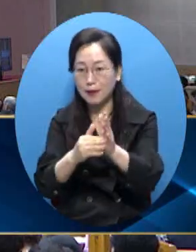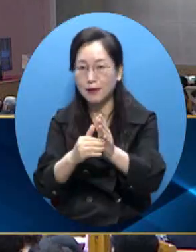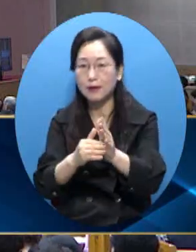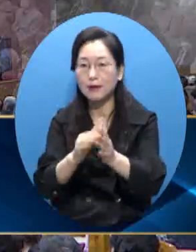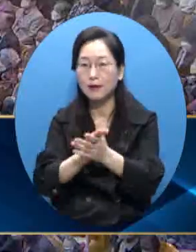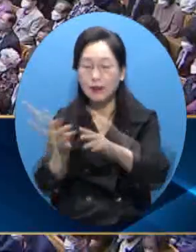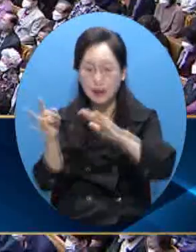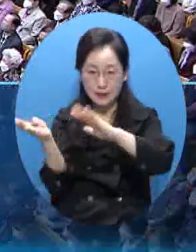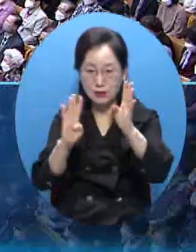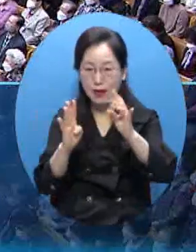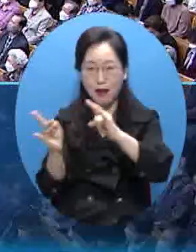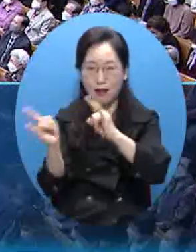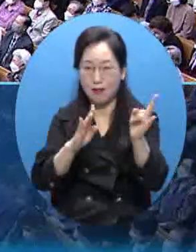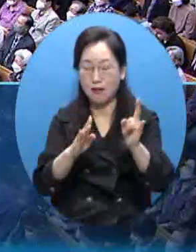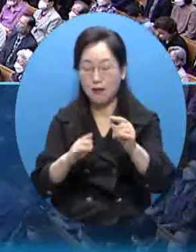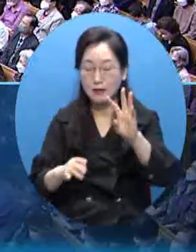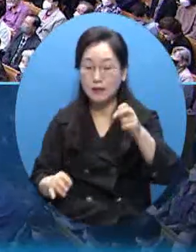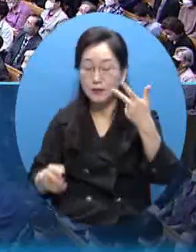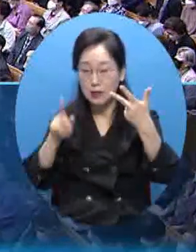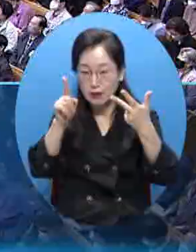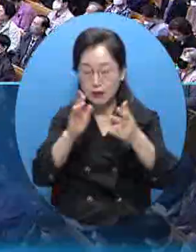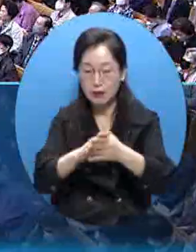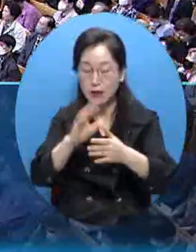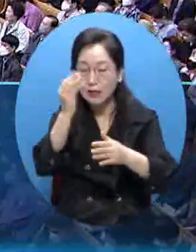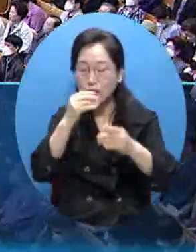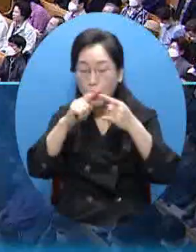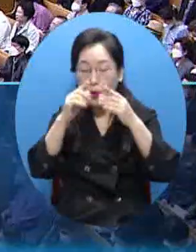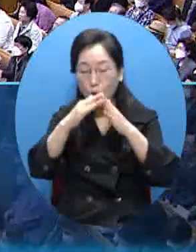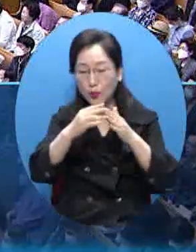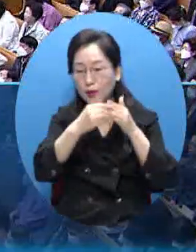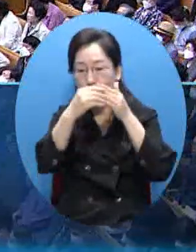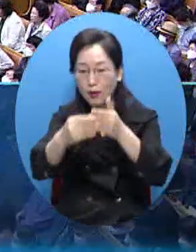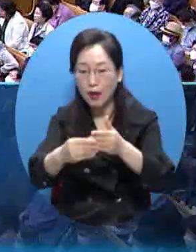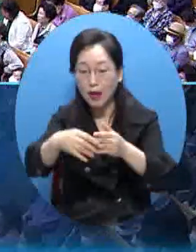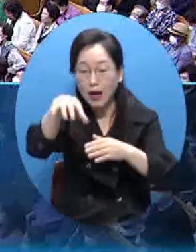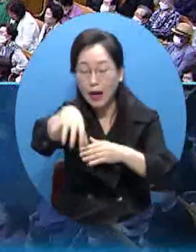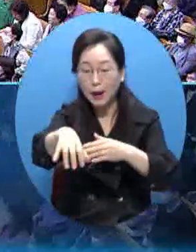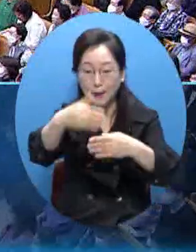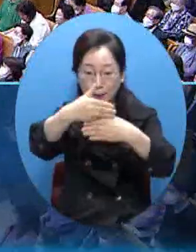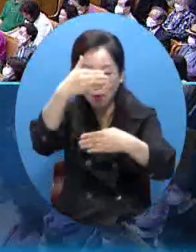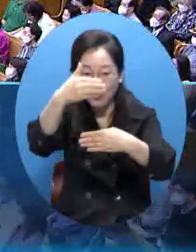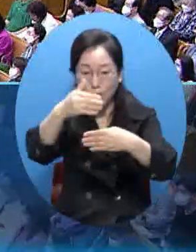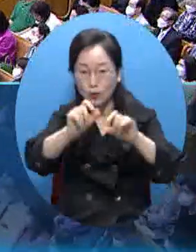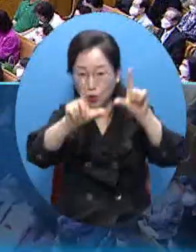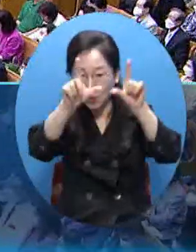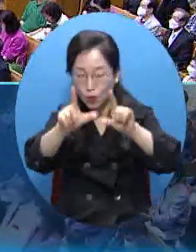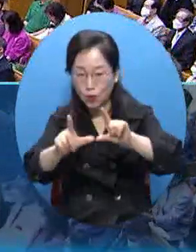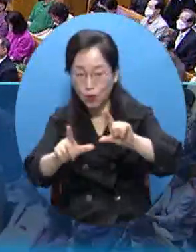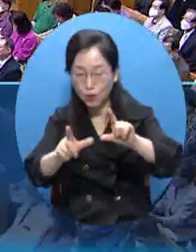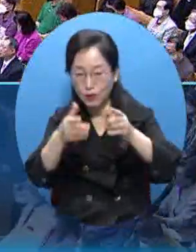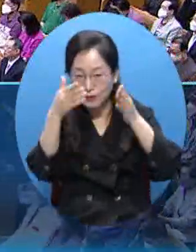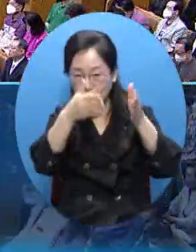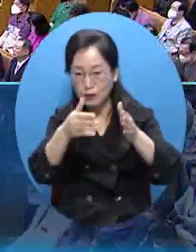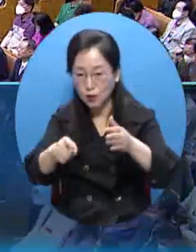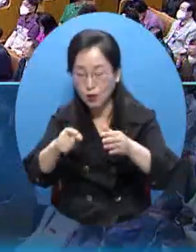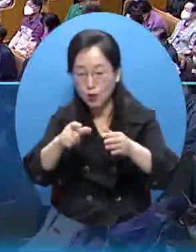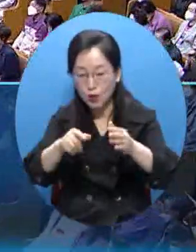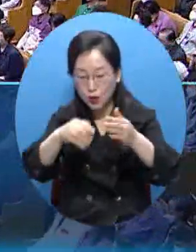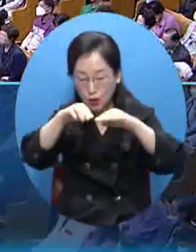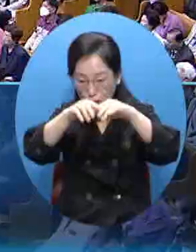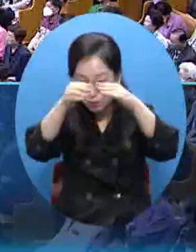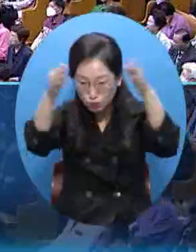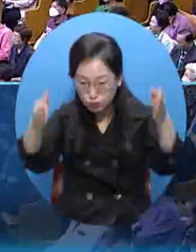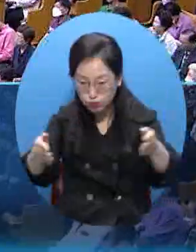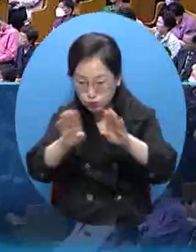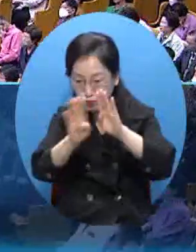40장 1절을 말씀합니다. 그가 나를 데리고 성전문에 이르시니 성전의 앞면이 동쪽을 향하였는데 그 문지방에서 밑에서 문지방 밑에서